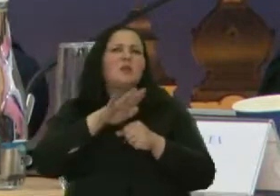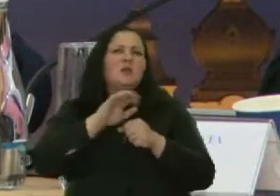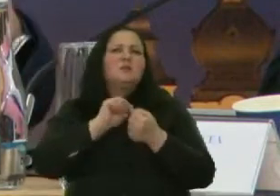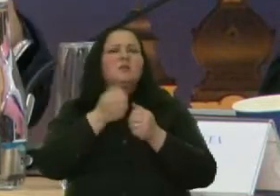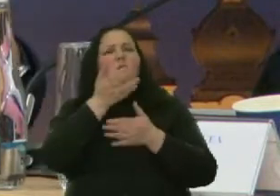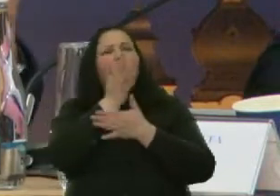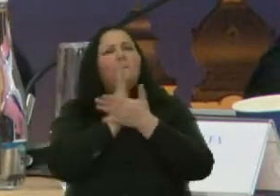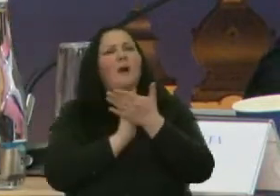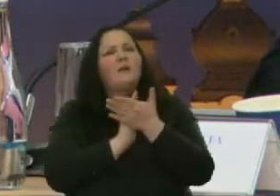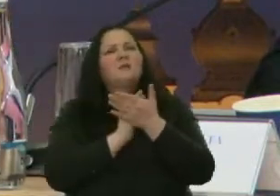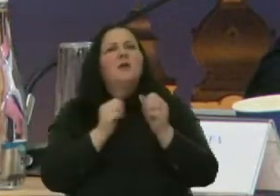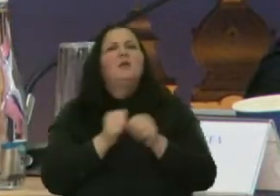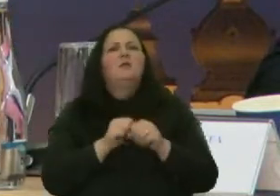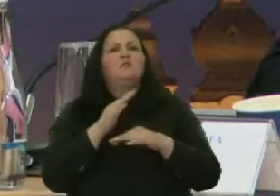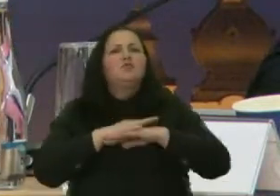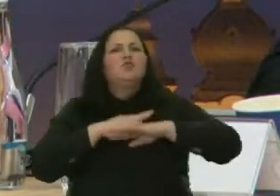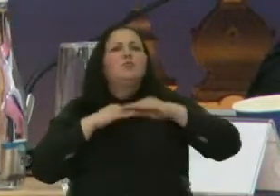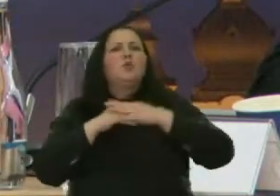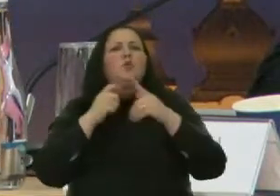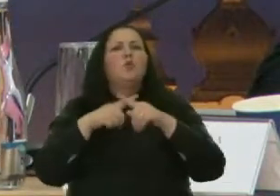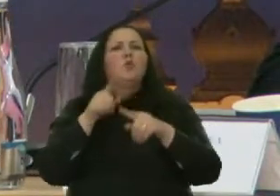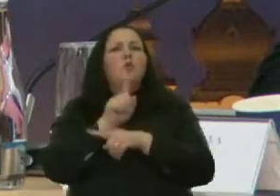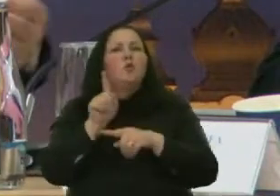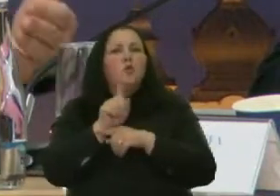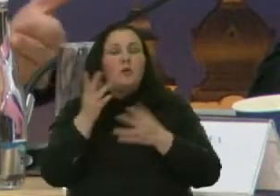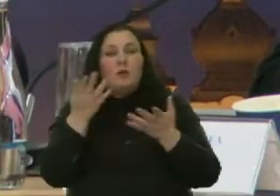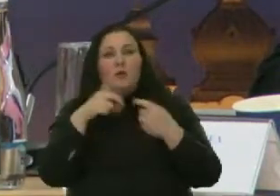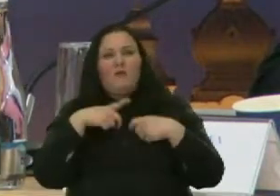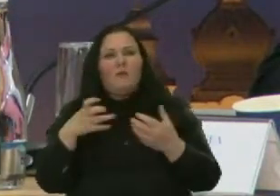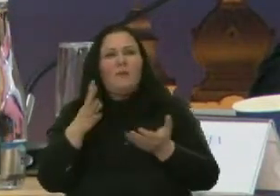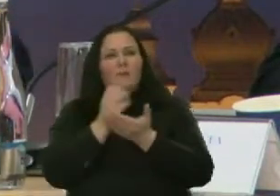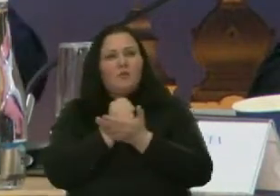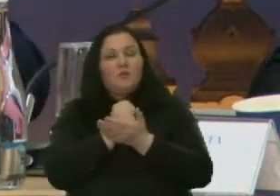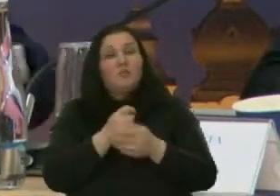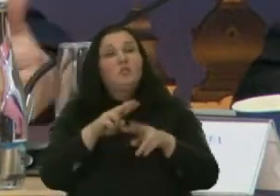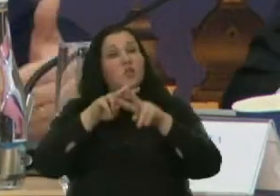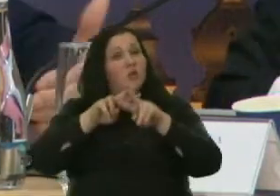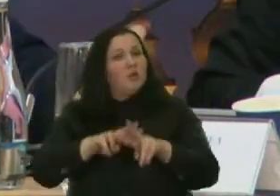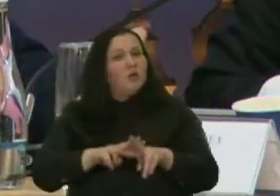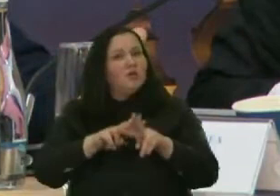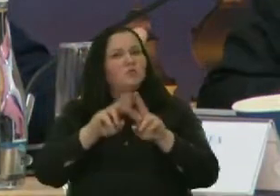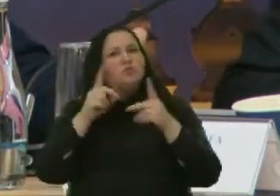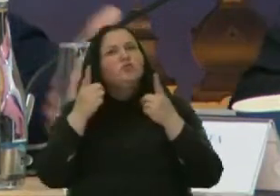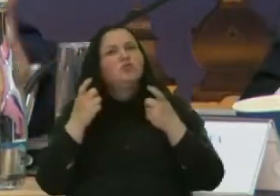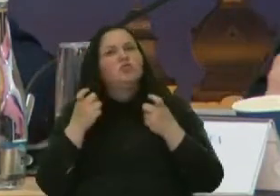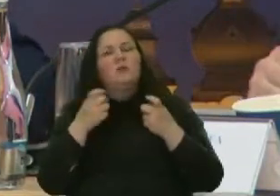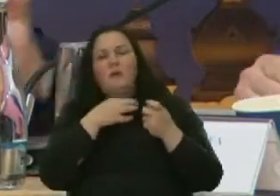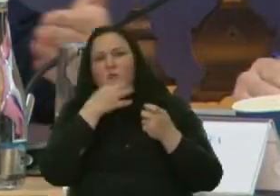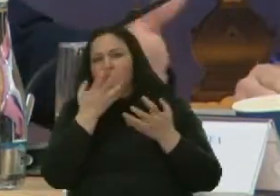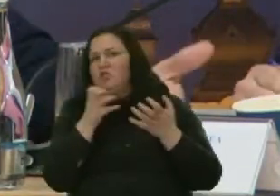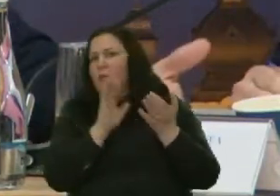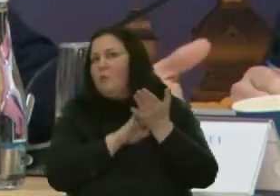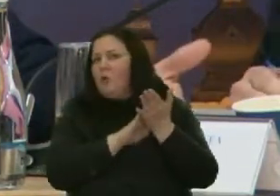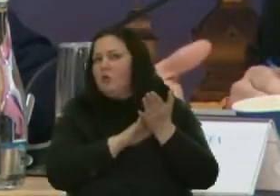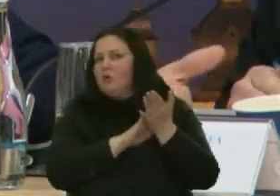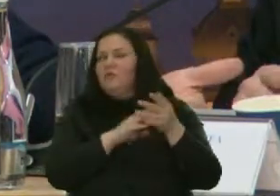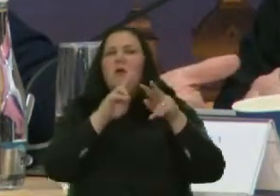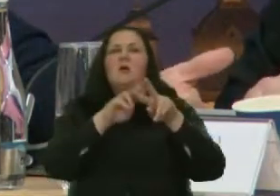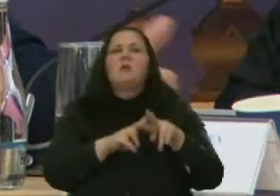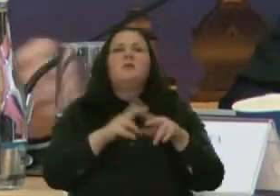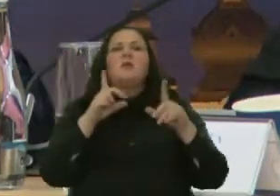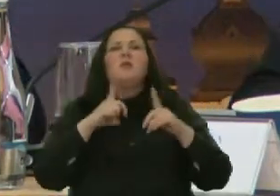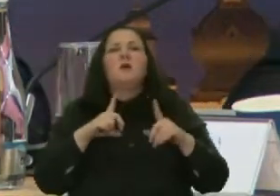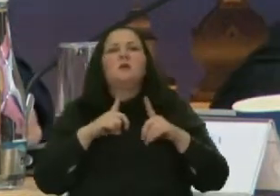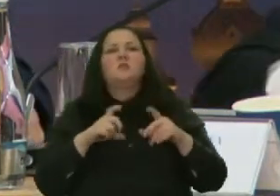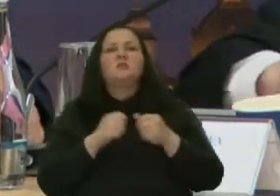suprapunând se pe lucru pe care noi le avem în buget restul așa cum am precizat și din ce motive nu sunt prinse sau Din ce motive rămân în așteptare